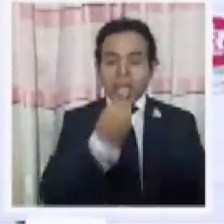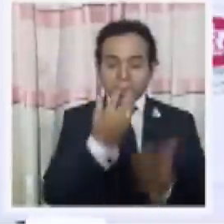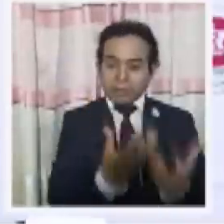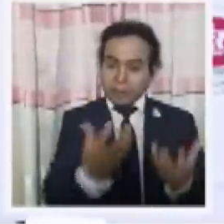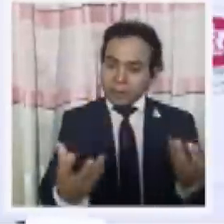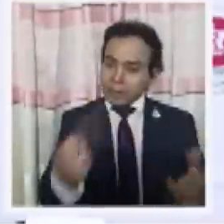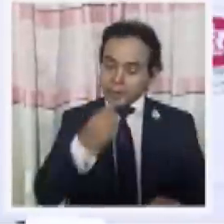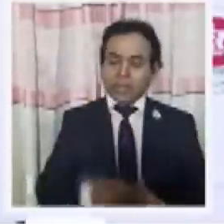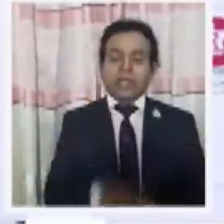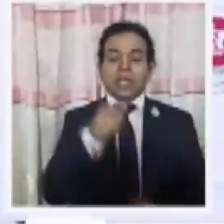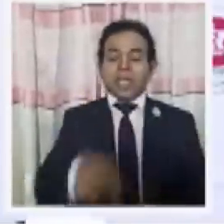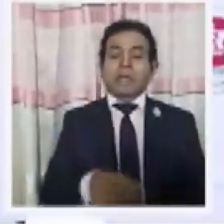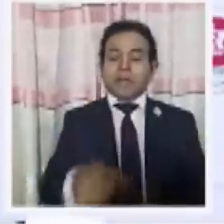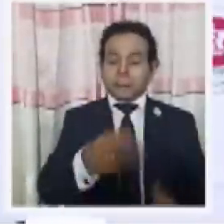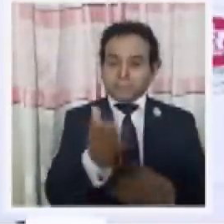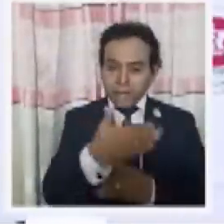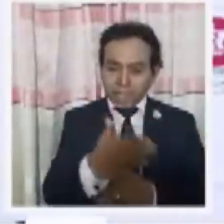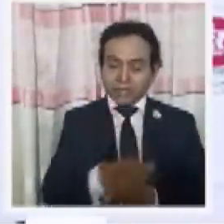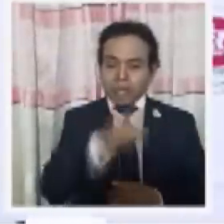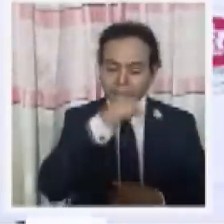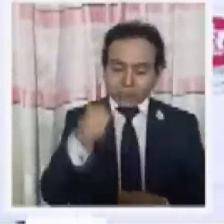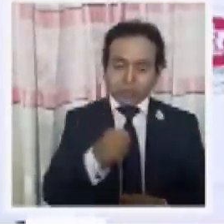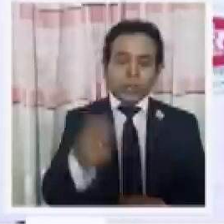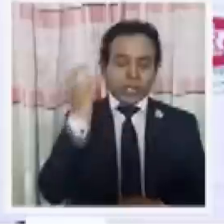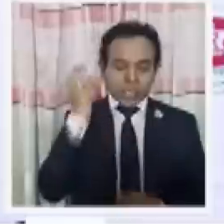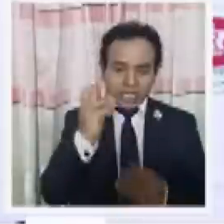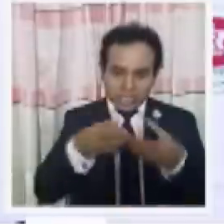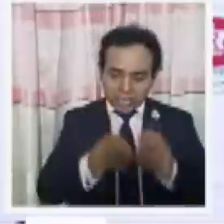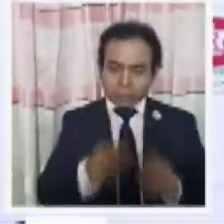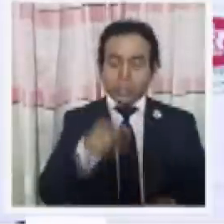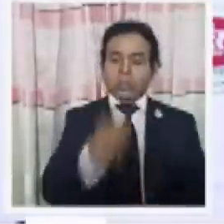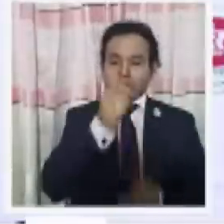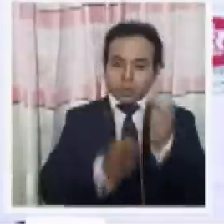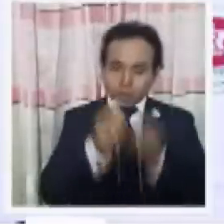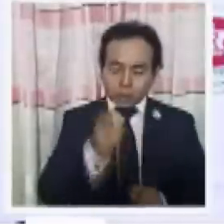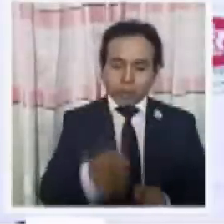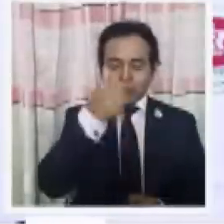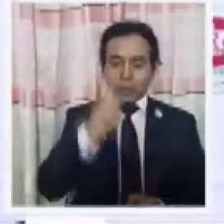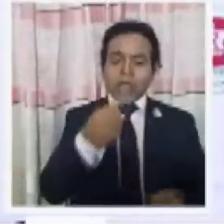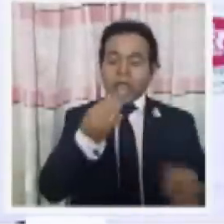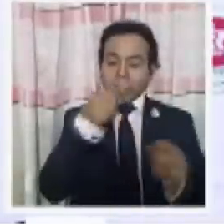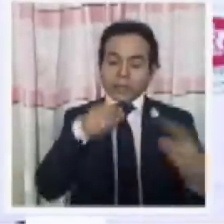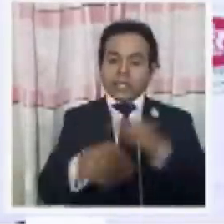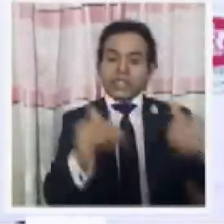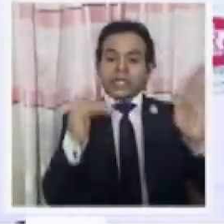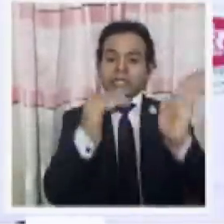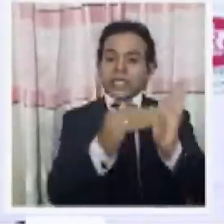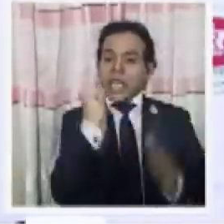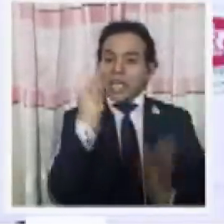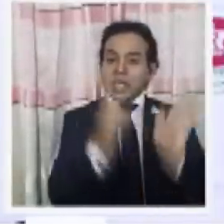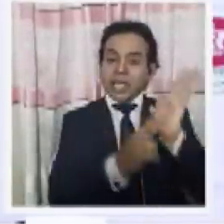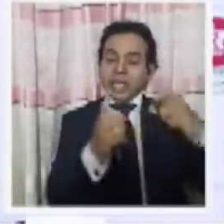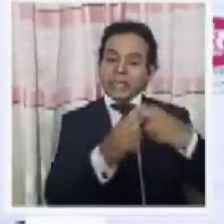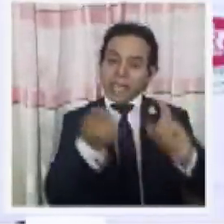বলতে ভিটামিন সি সমৃদ্ধ খাবার, টাটকা শাকসবজি, ফলমূল এগুলো গ্রহণ করতে হবে। আমিষ জাতীয় খাবার খাদ্য তালিকায় অবশ্যই থাকতে